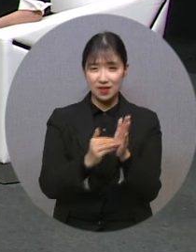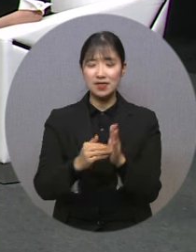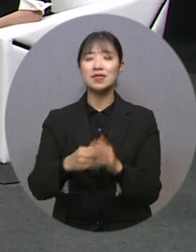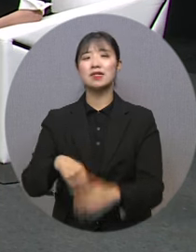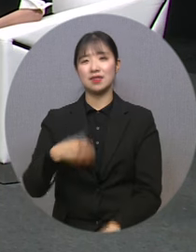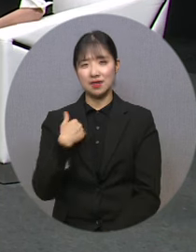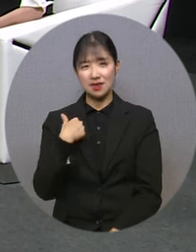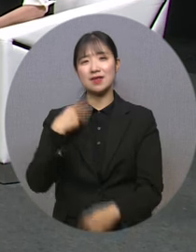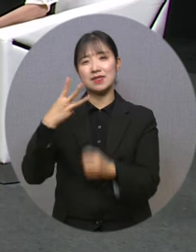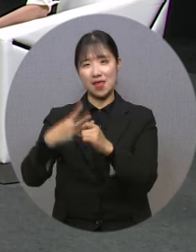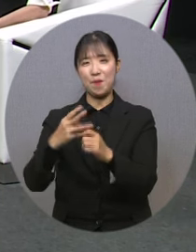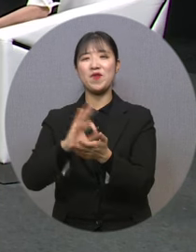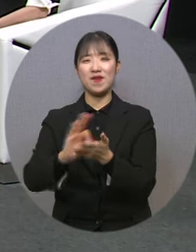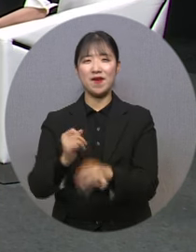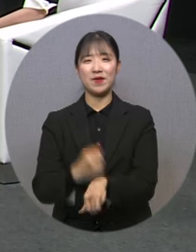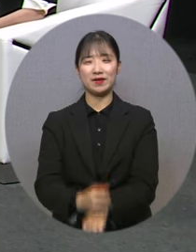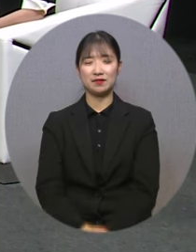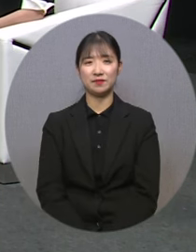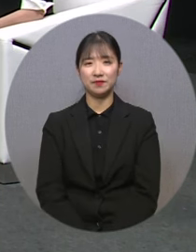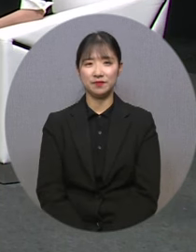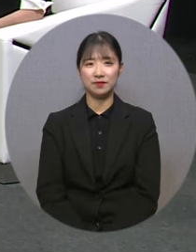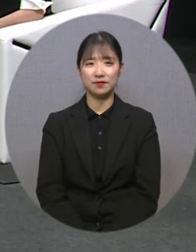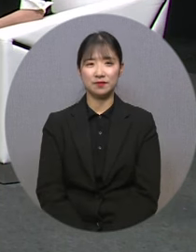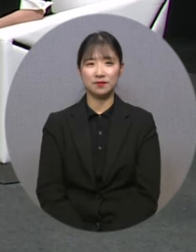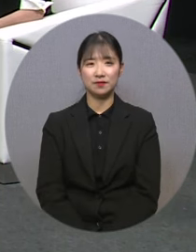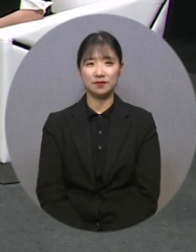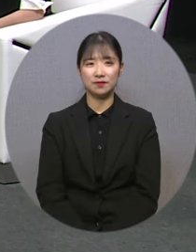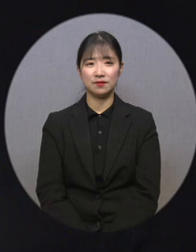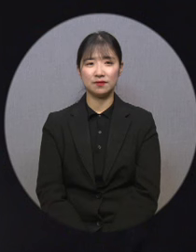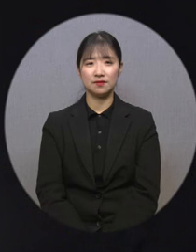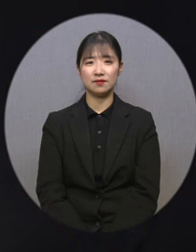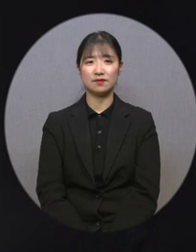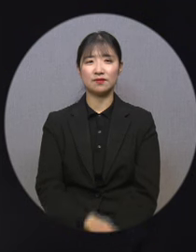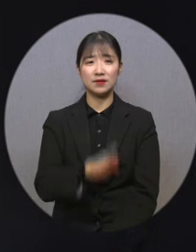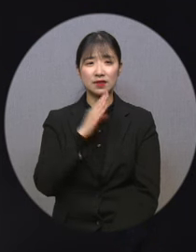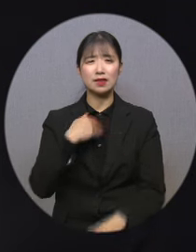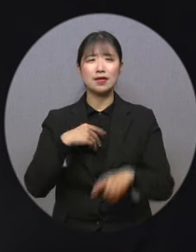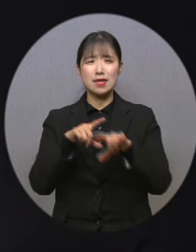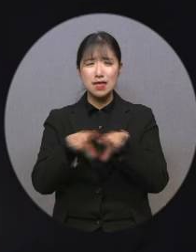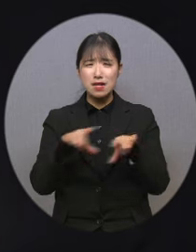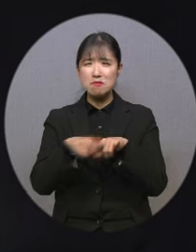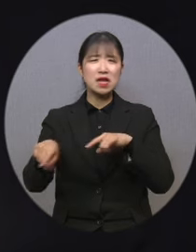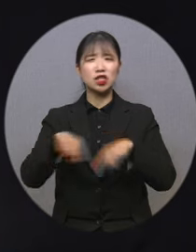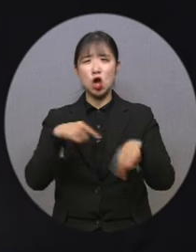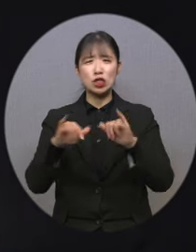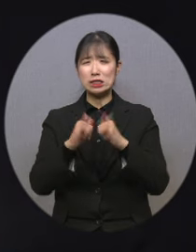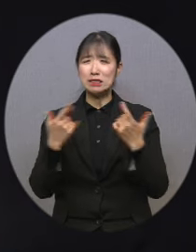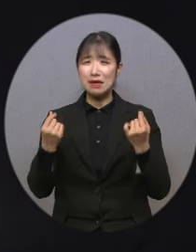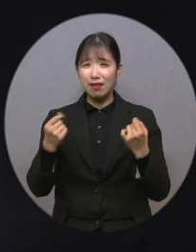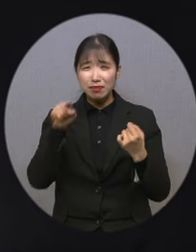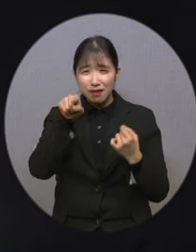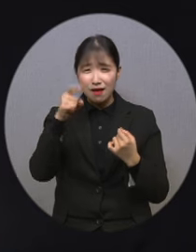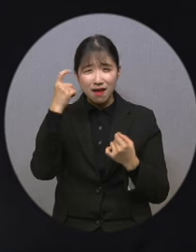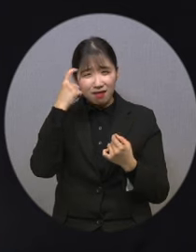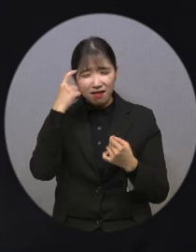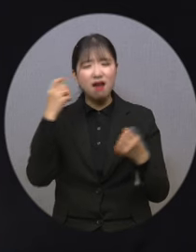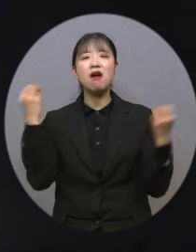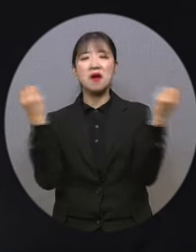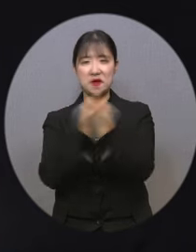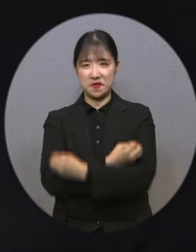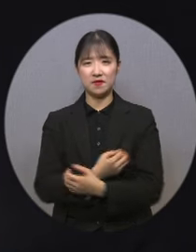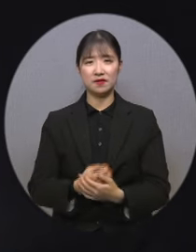아 어 예 아주 죄가 일반 정신 예로 보면 큰 오산입니다